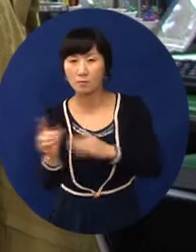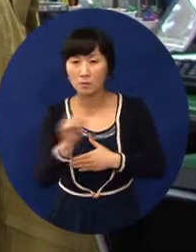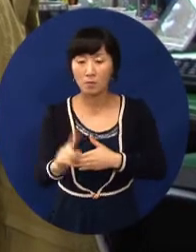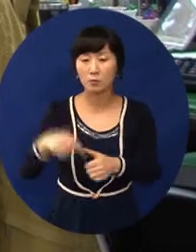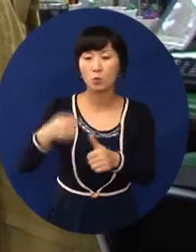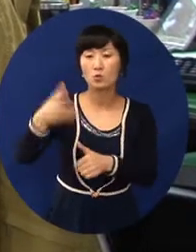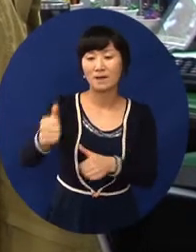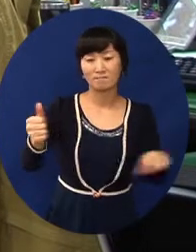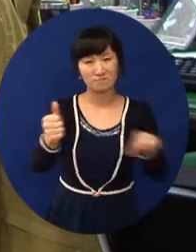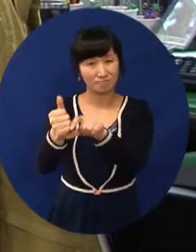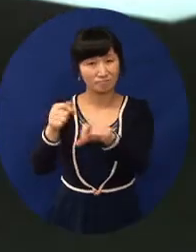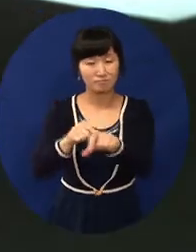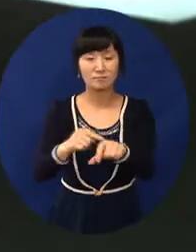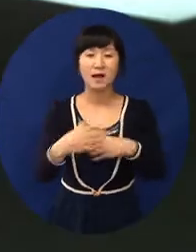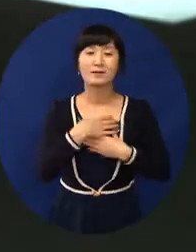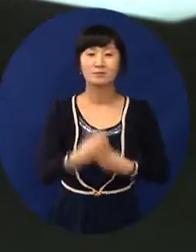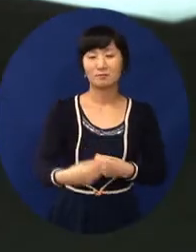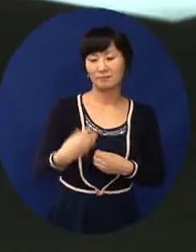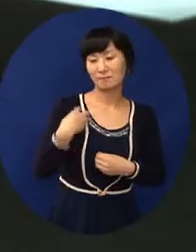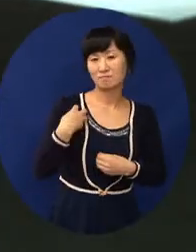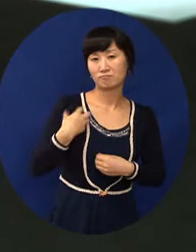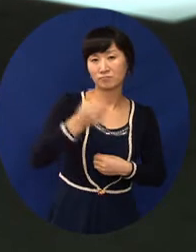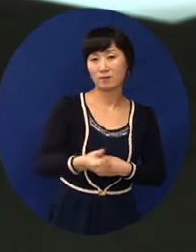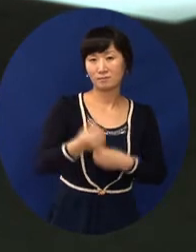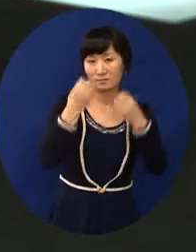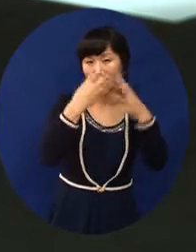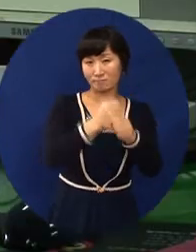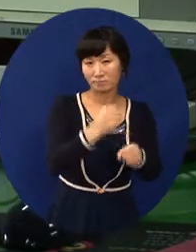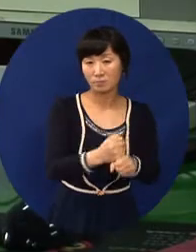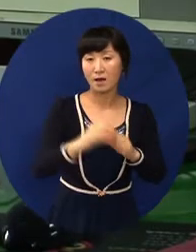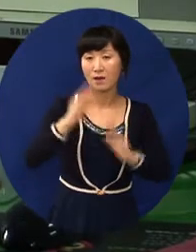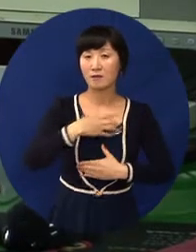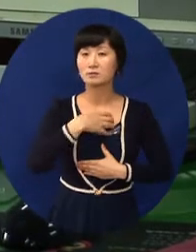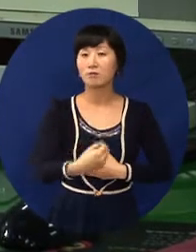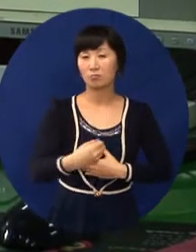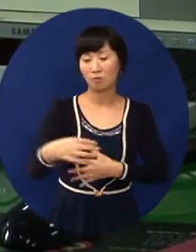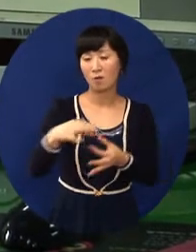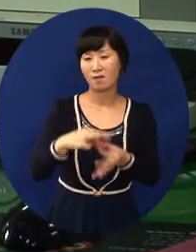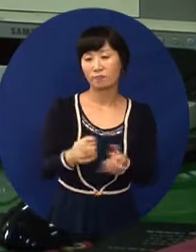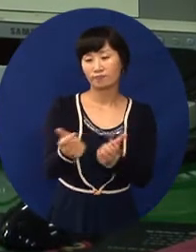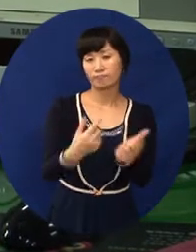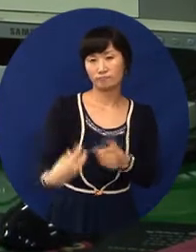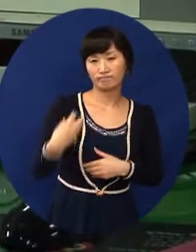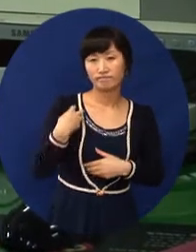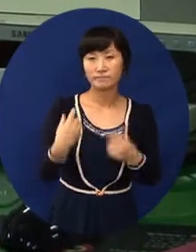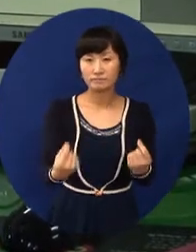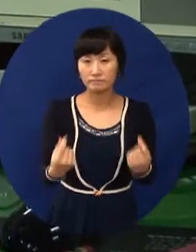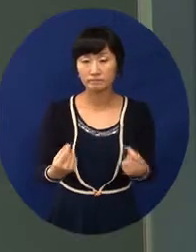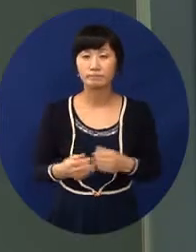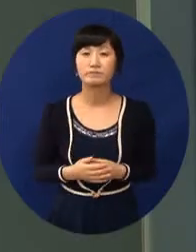변화는 교육감 직속기구로 교육안전담당관이 신설돼 학생 안전과 관련된 컨트롤타워 역할을 맡게 된